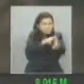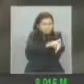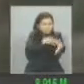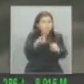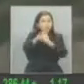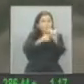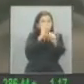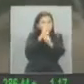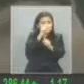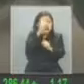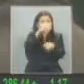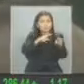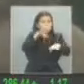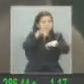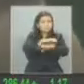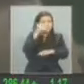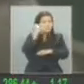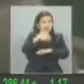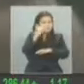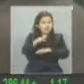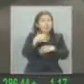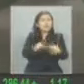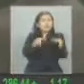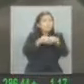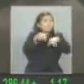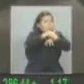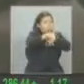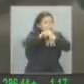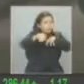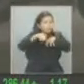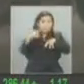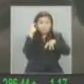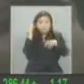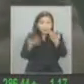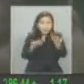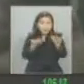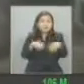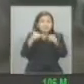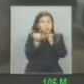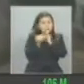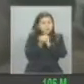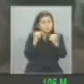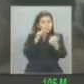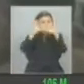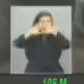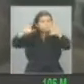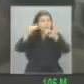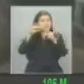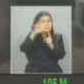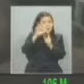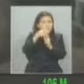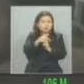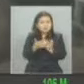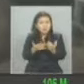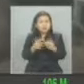ปีโดยที่ไม่ถูกจับซึ่งเครือข่ายเหล่านี้อาจจะเป็นคนในหรือคนนอกของรัฐบาลปากีสถานซึ่งส